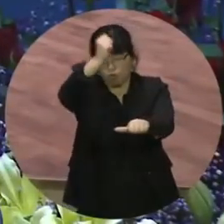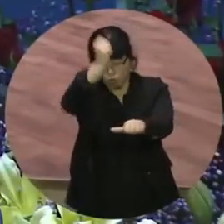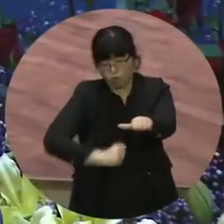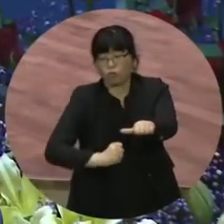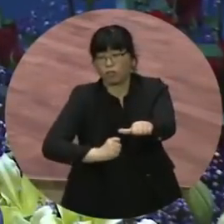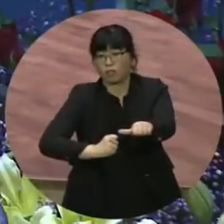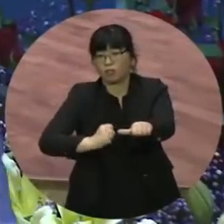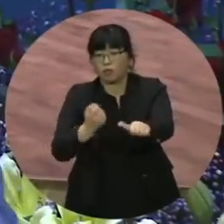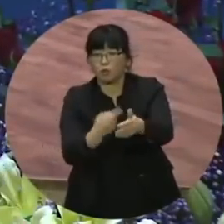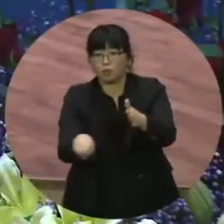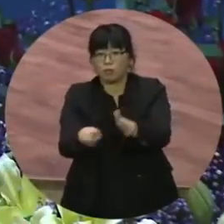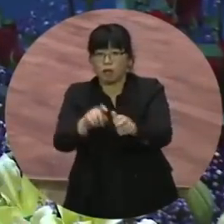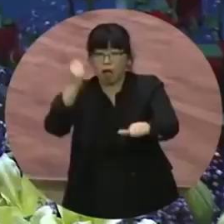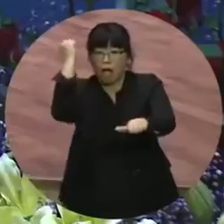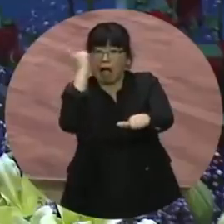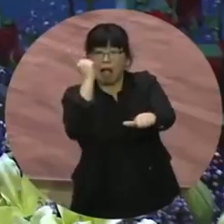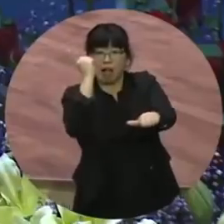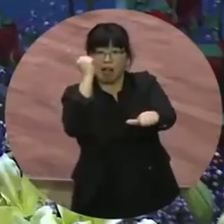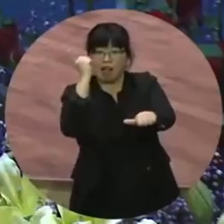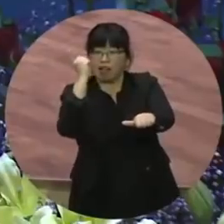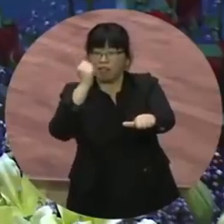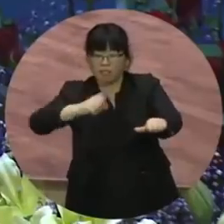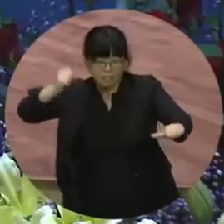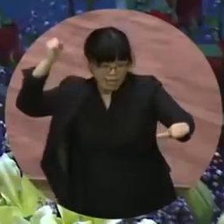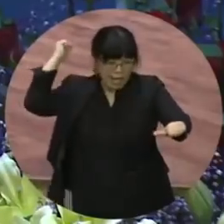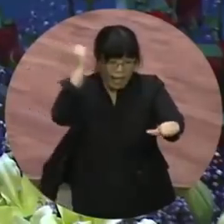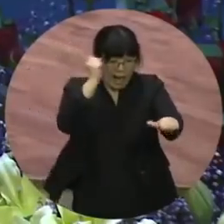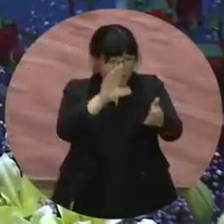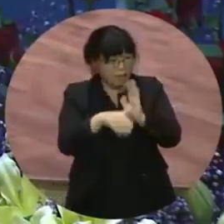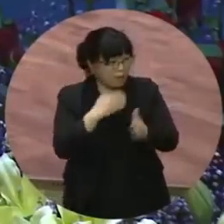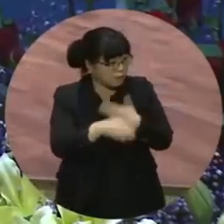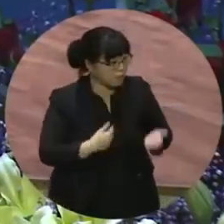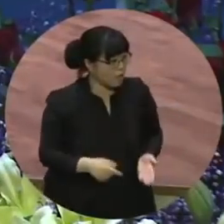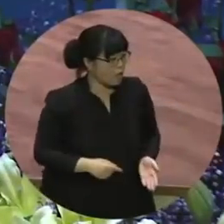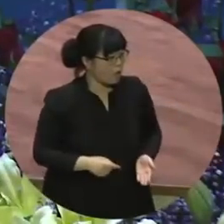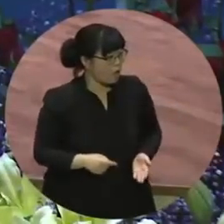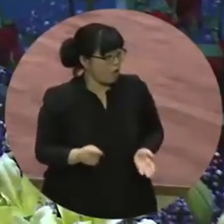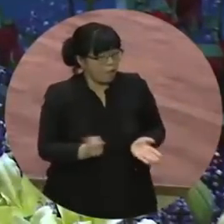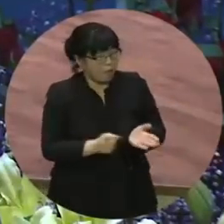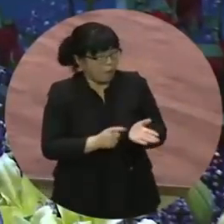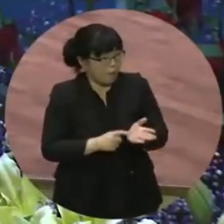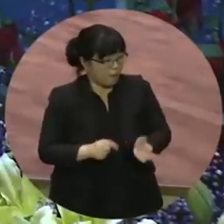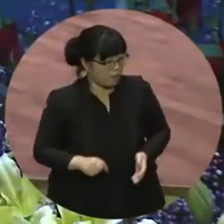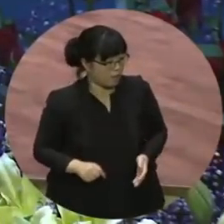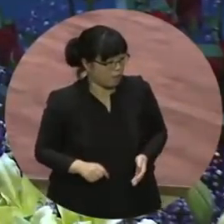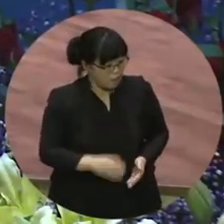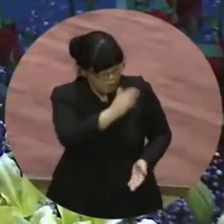그러니까 하나님께서 막 너무 하나님이 급해진 거예요. 너무 급하게 하려니까.